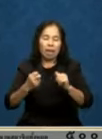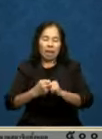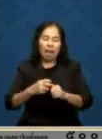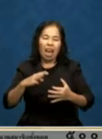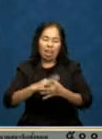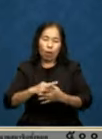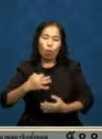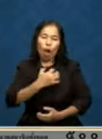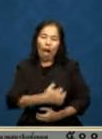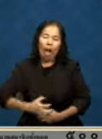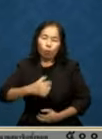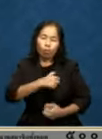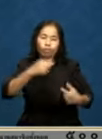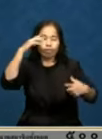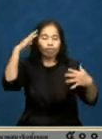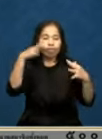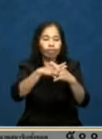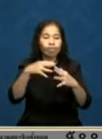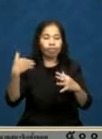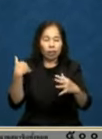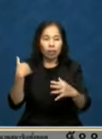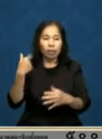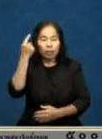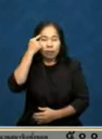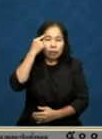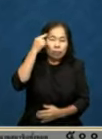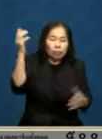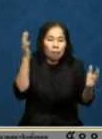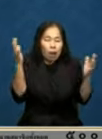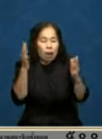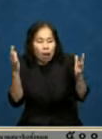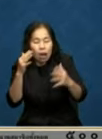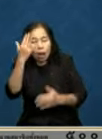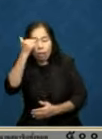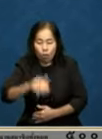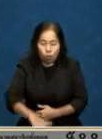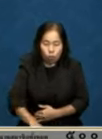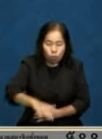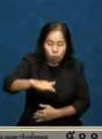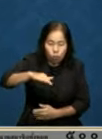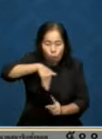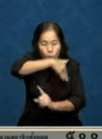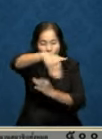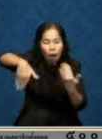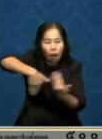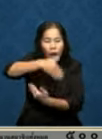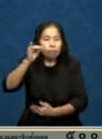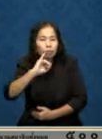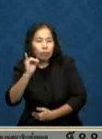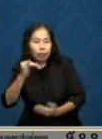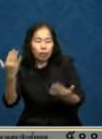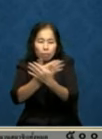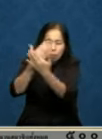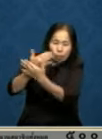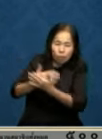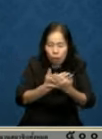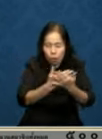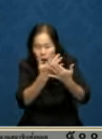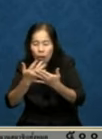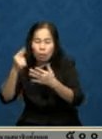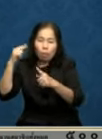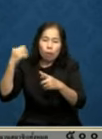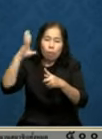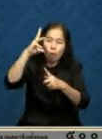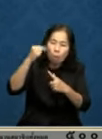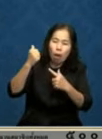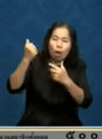ตดังนี้นะคะเดี๋ยวขอสไลด์ด้วยค่ะความวิตกกังวลค่ะการที่เติบโตมาจากสภาพแวดล้อมที่ไม่มั่นคงหรือว่ามีความคาดหวังสูงมากเกินไปนะคะ